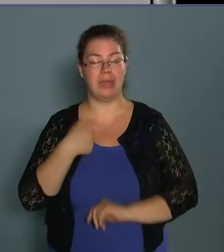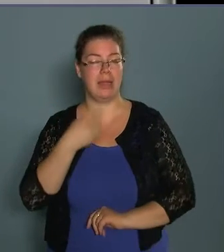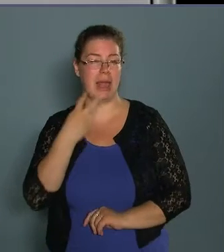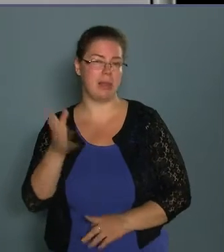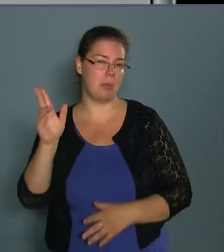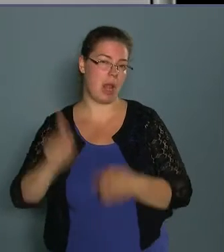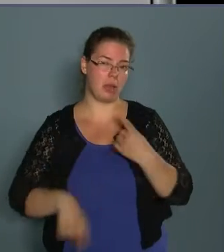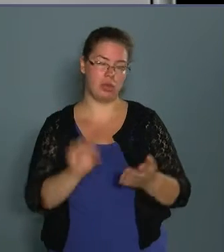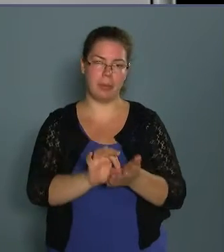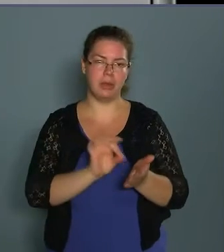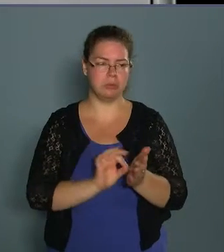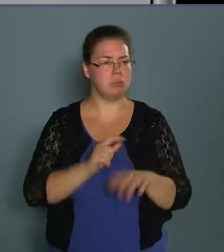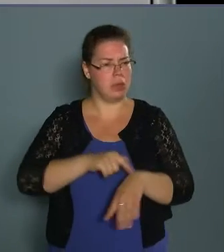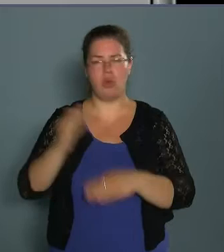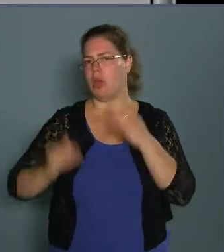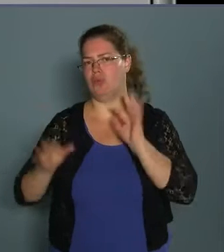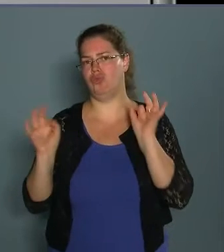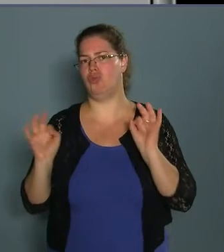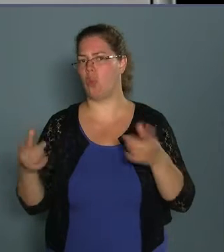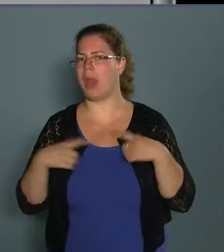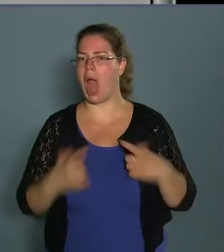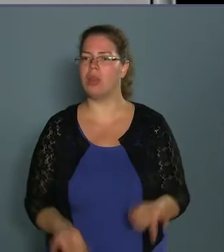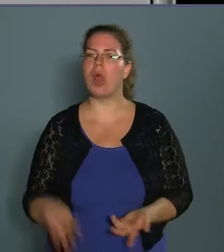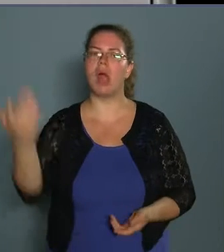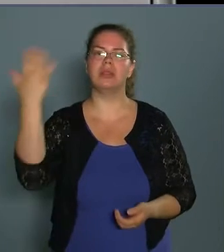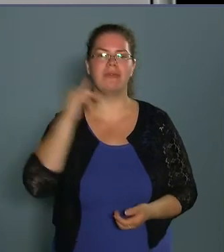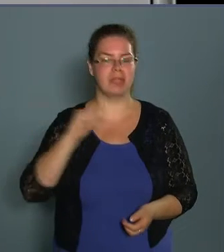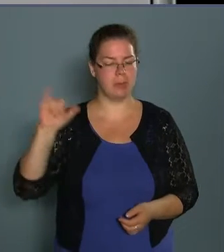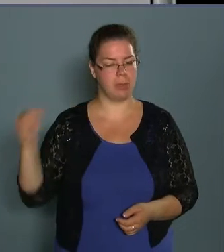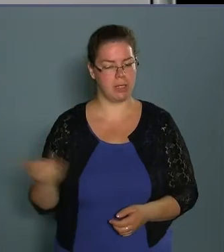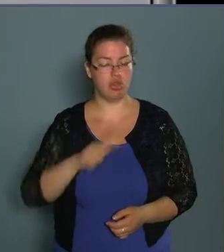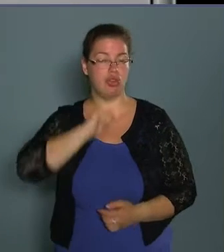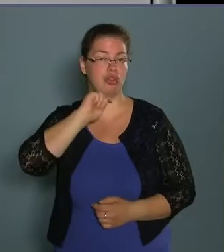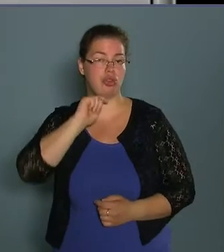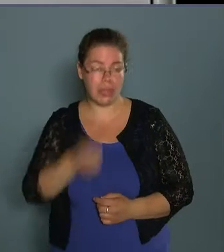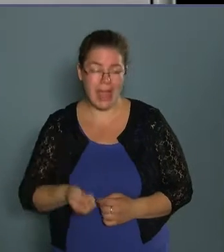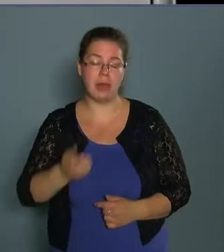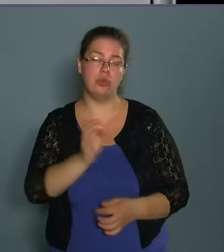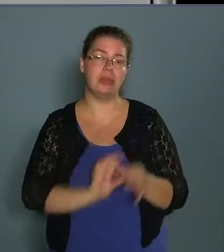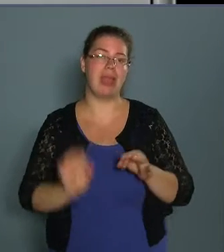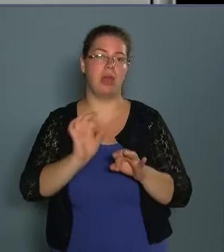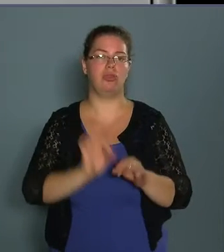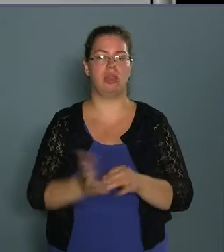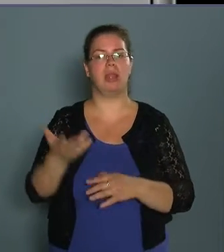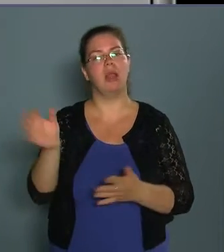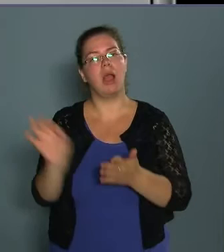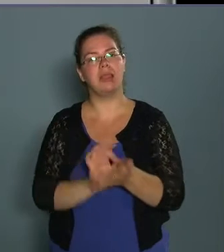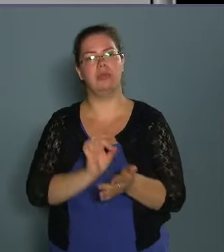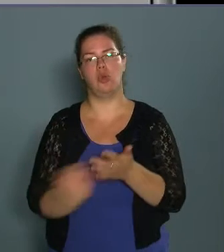a legutóbbi adatokat, időarányosan jól állunk. A tavalyi esztendőben is sikerült teljesíteni a